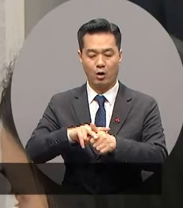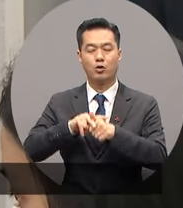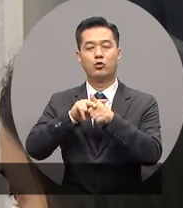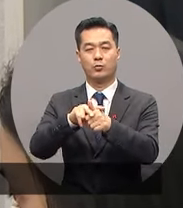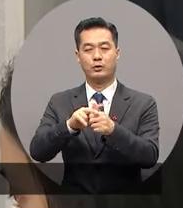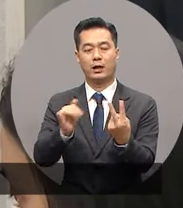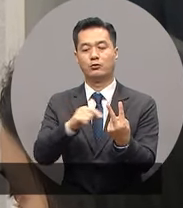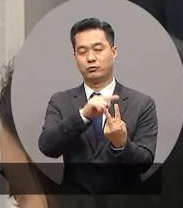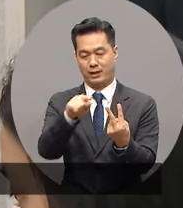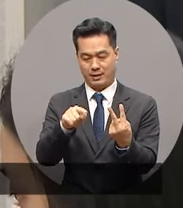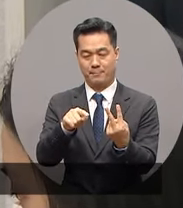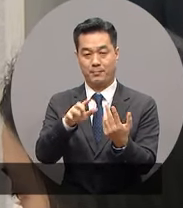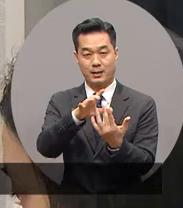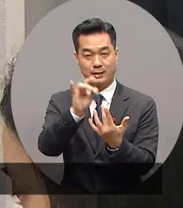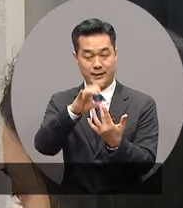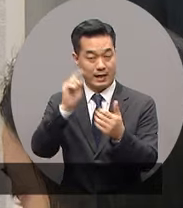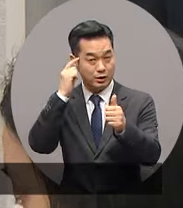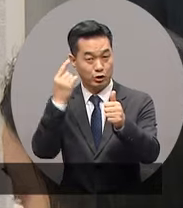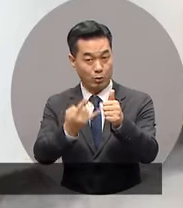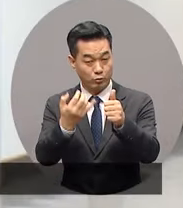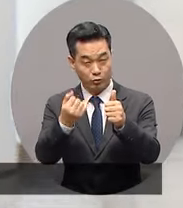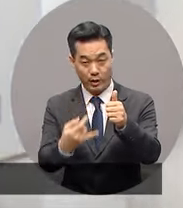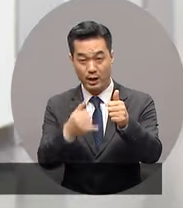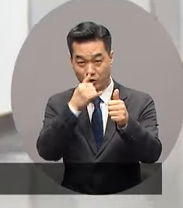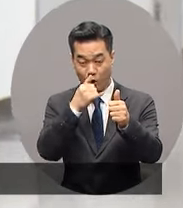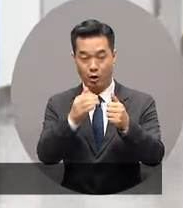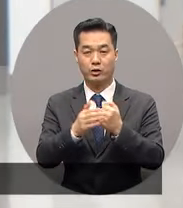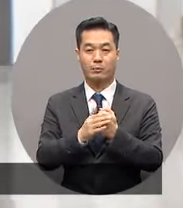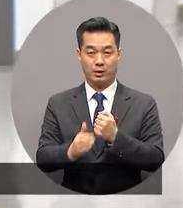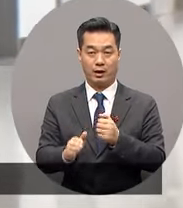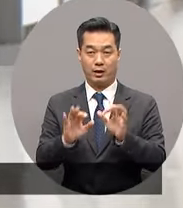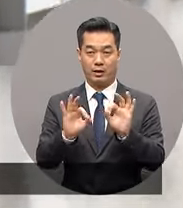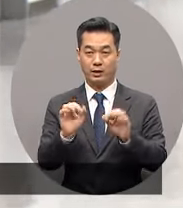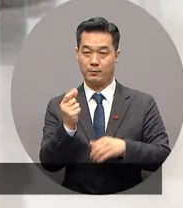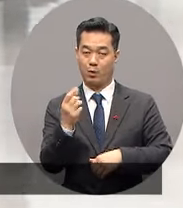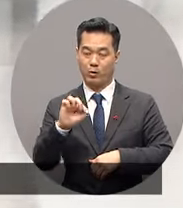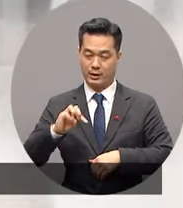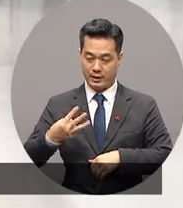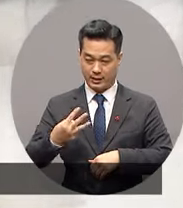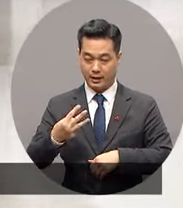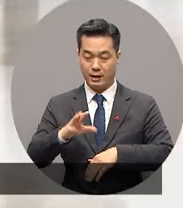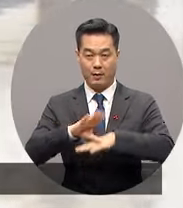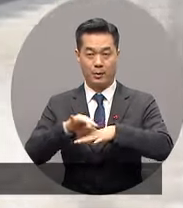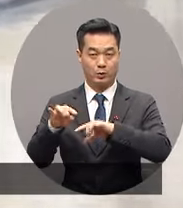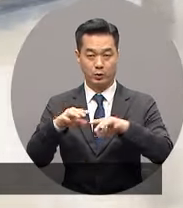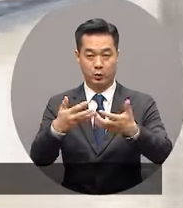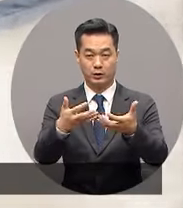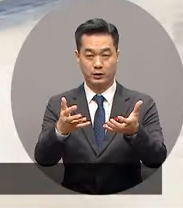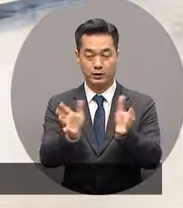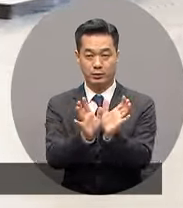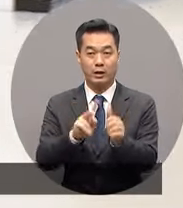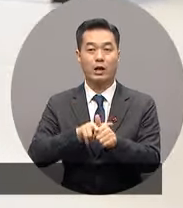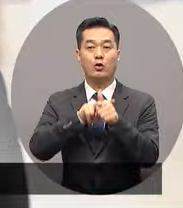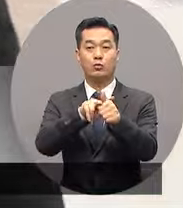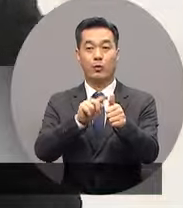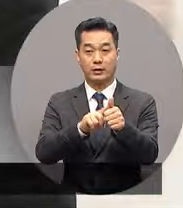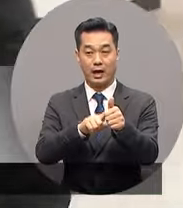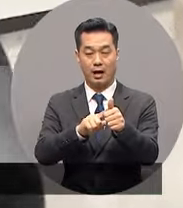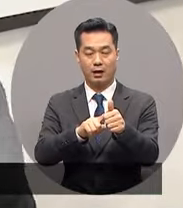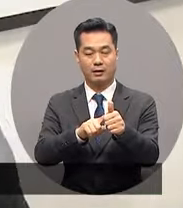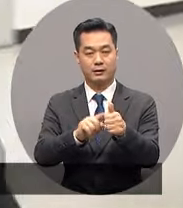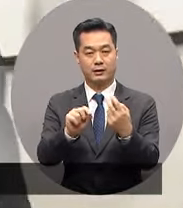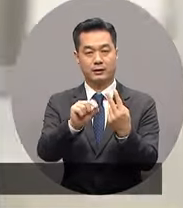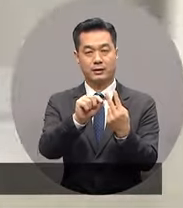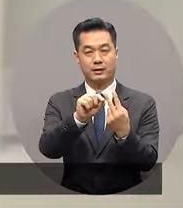후보자 인사청문회가 잇따라 열립니다. 김홍일 방송통신위원장 후보자에 대한 인사청문회도 오는